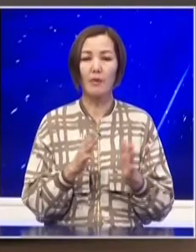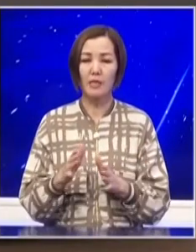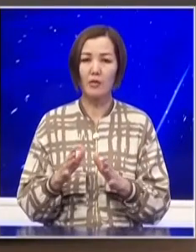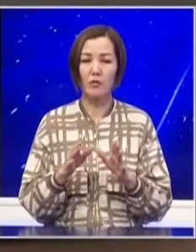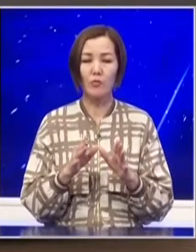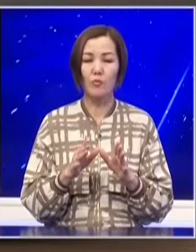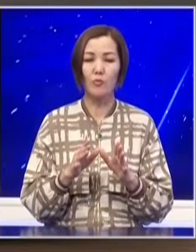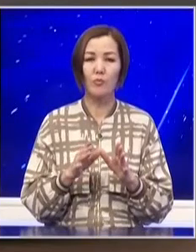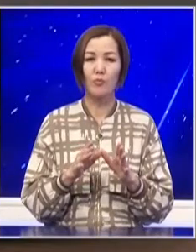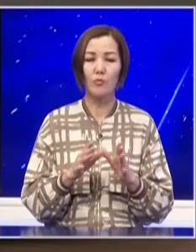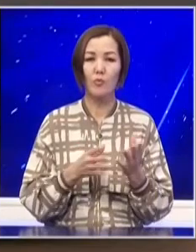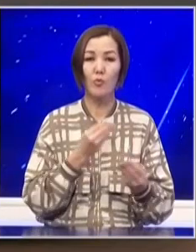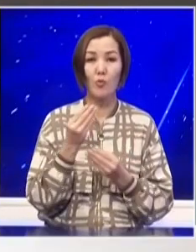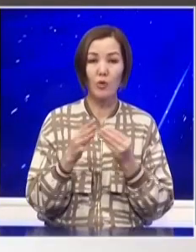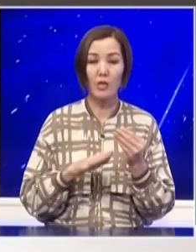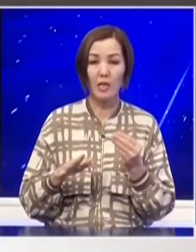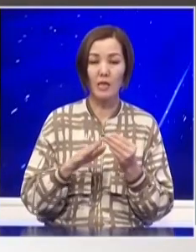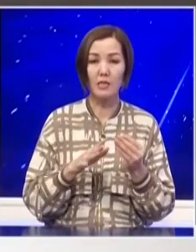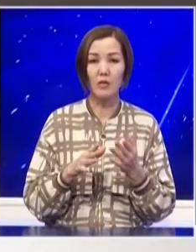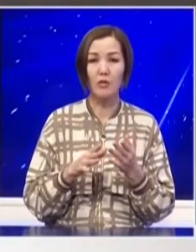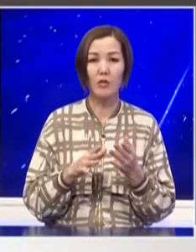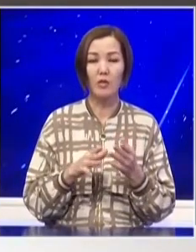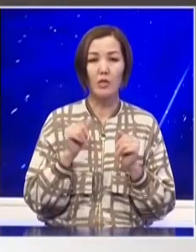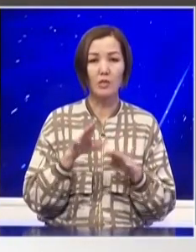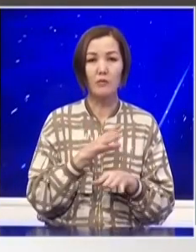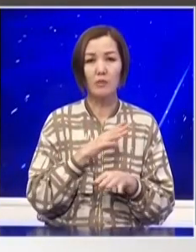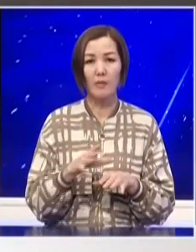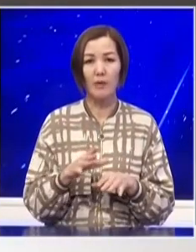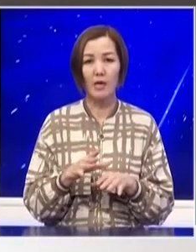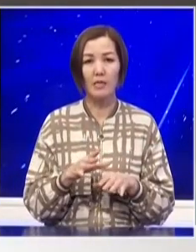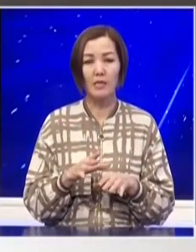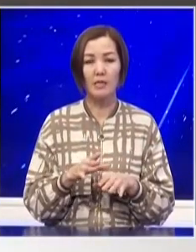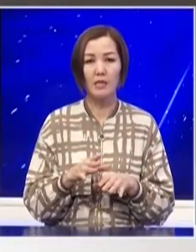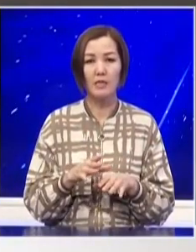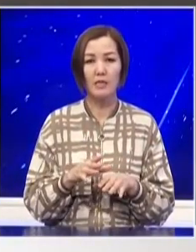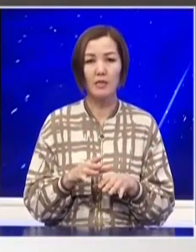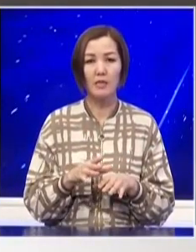бағдарламасы аясында көп жылдан бері шешім таппай жатқан бір мәселе,